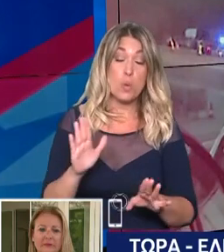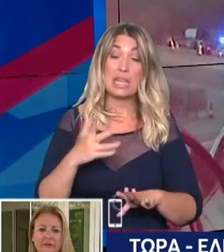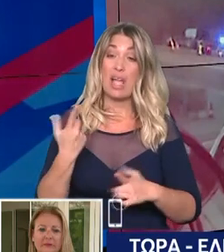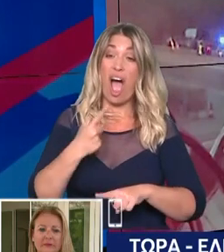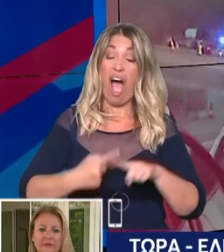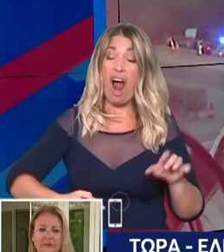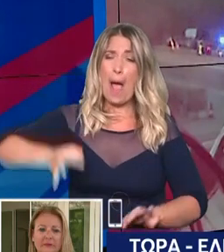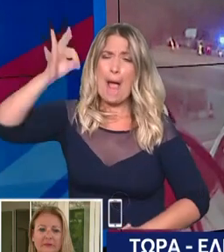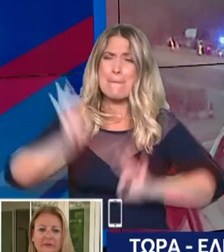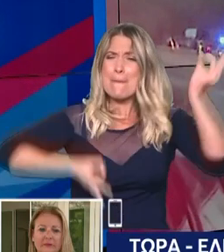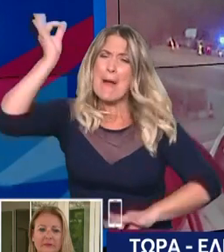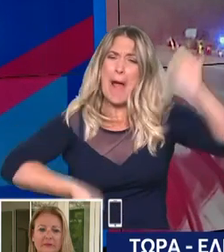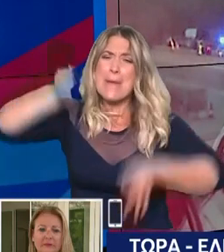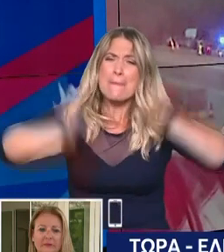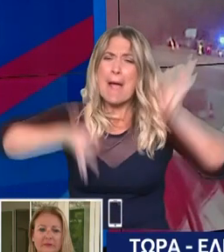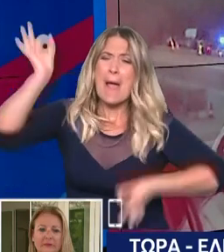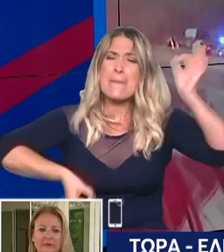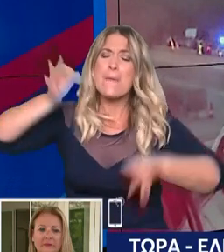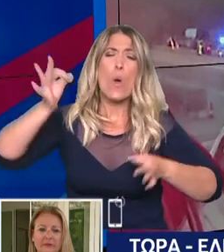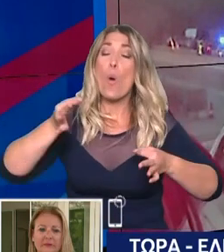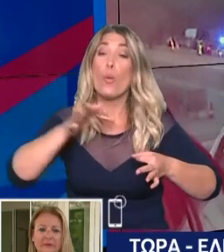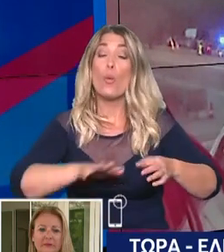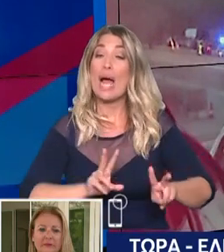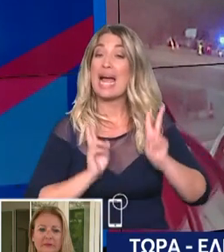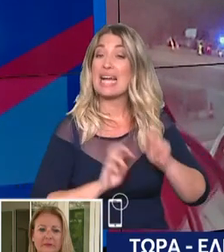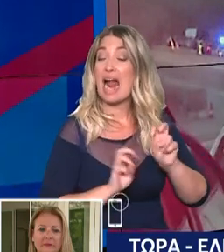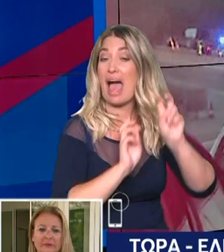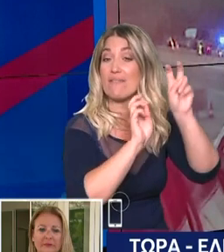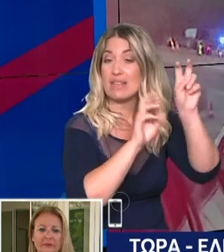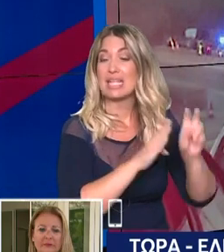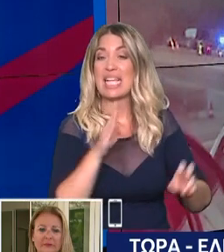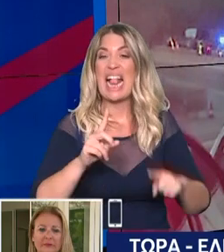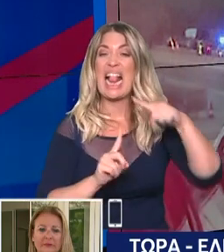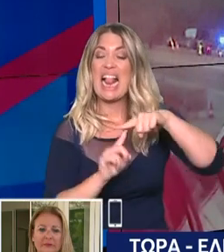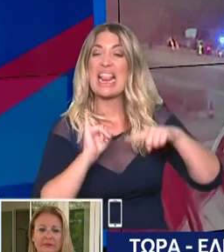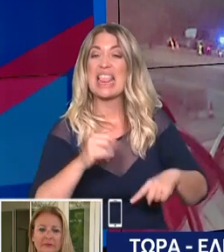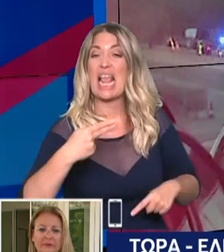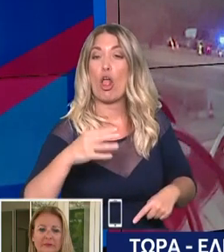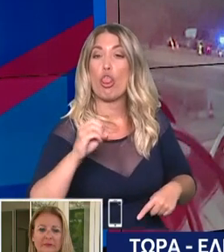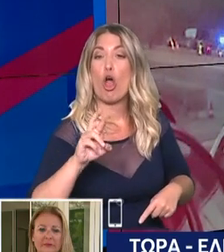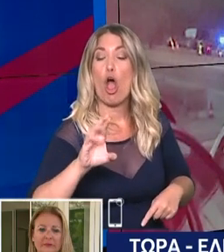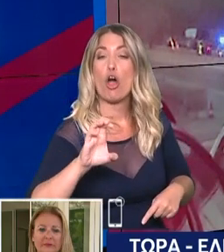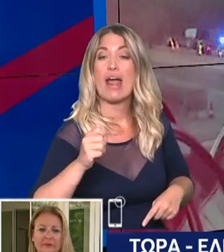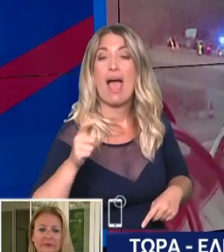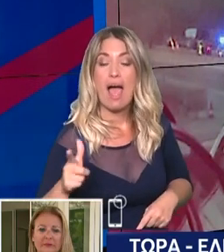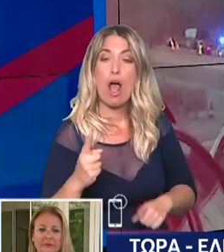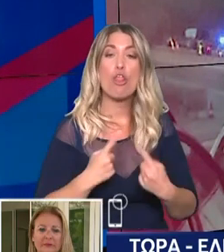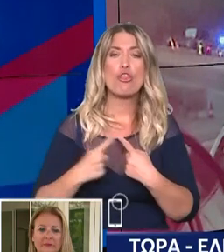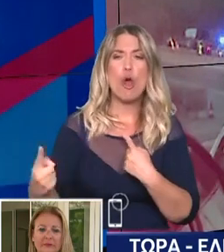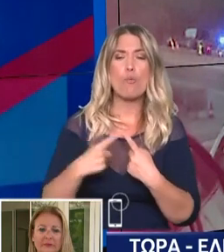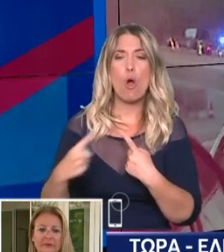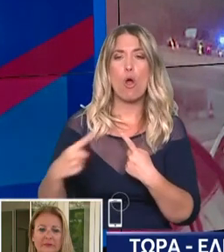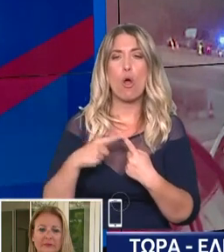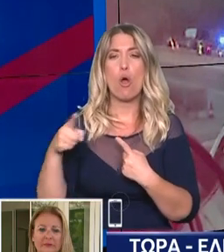χαλαζόπτωση σε περιοχές των Καλαβρίτων, όπως την Κλειτορία. Επίσης, τα δρομολόγια του Οδοντοτού από το Κοφτό